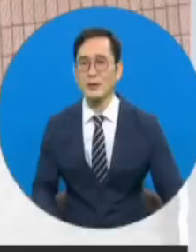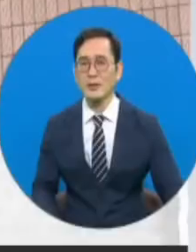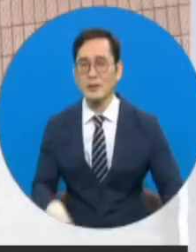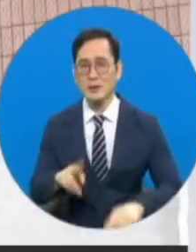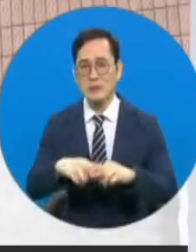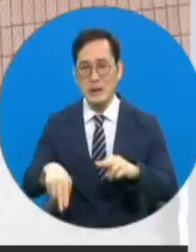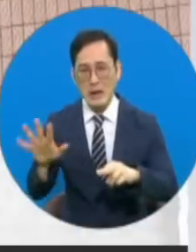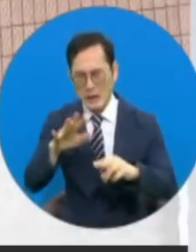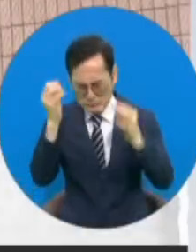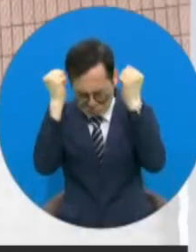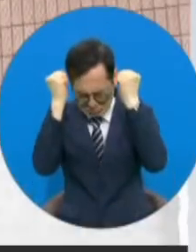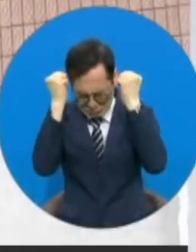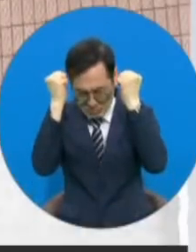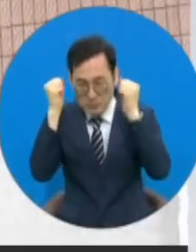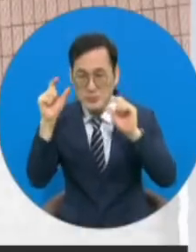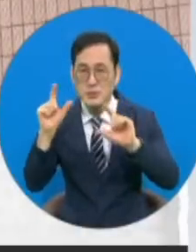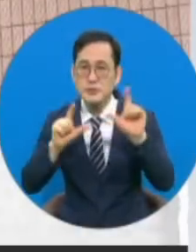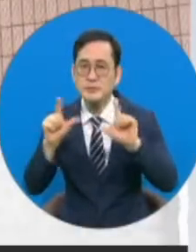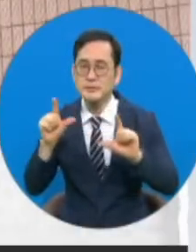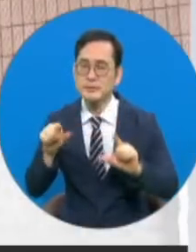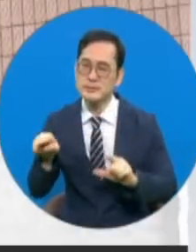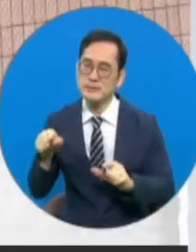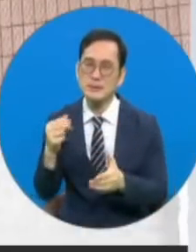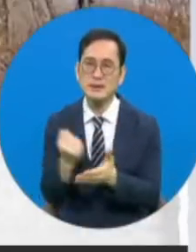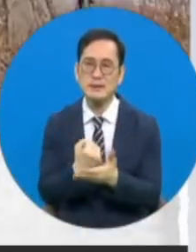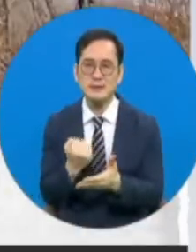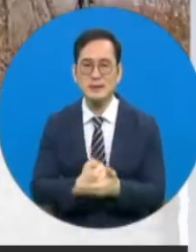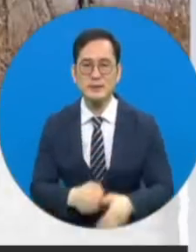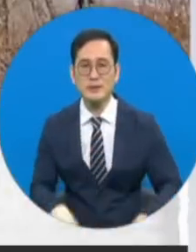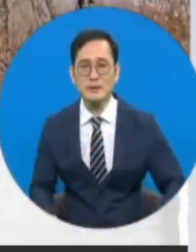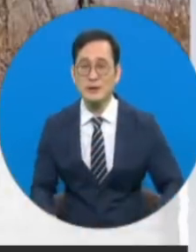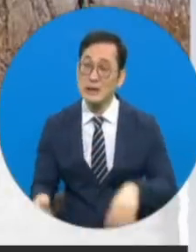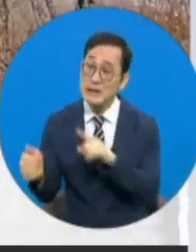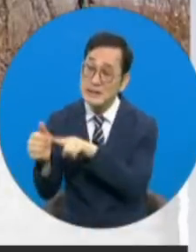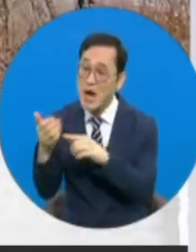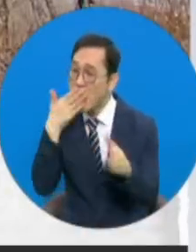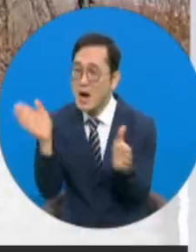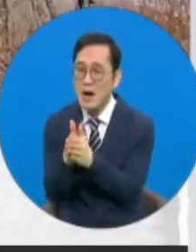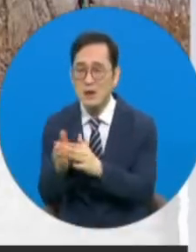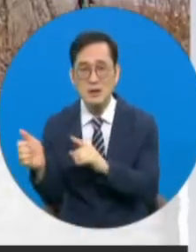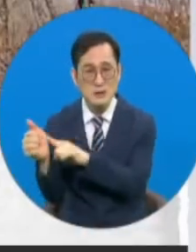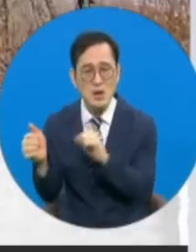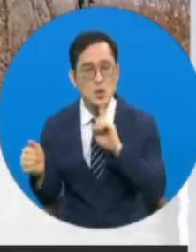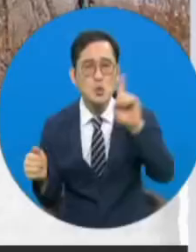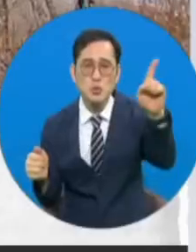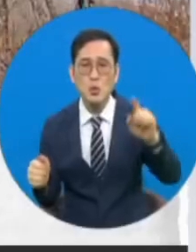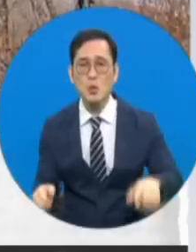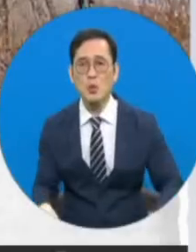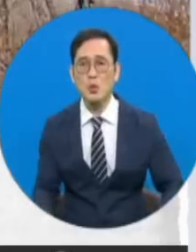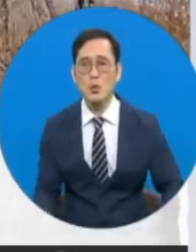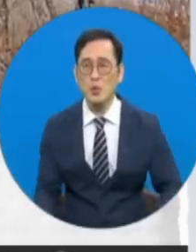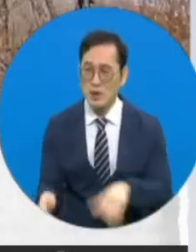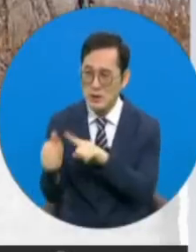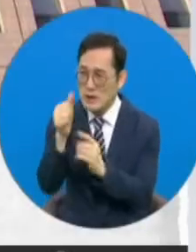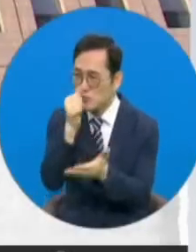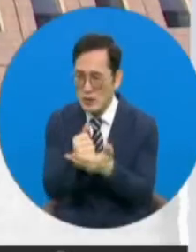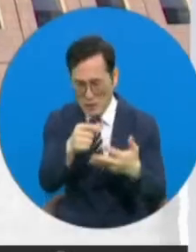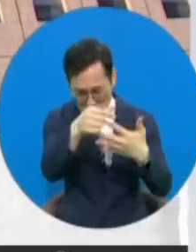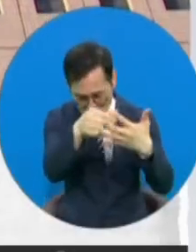끝까지 지키고 있는 상황이었는데 이미 본인이 기소가 되어 있는 상태고 그 기소에 대한 공소장을 보게 되면 숱한